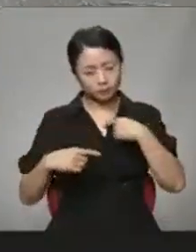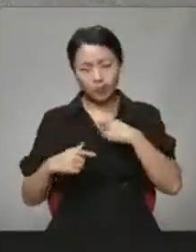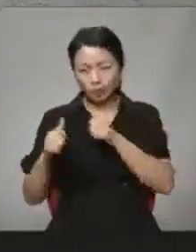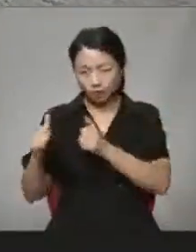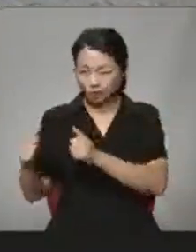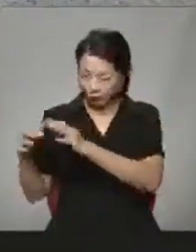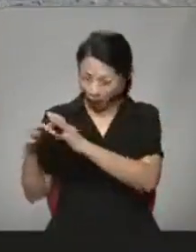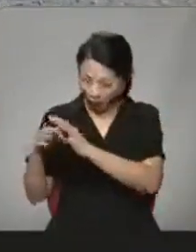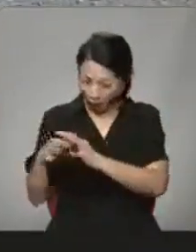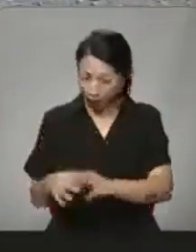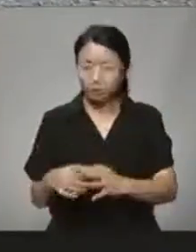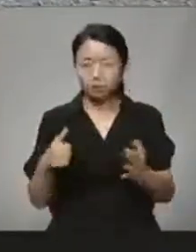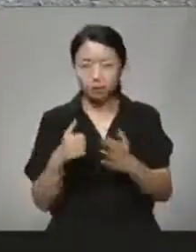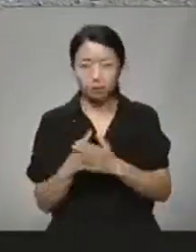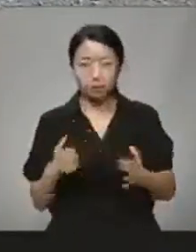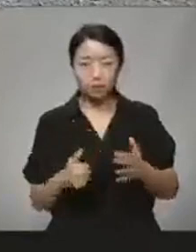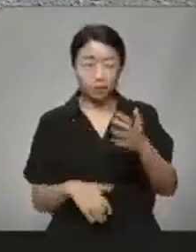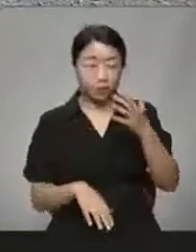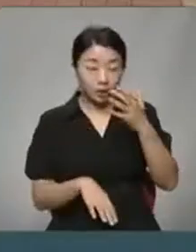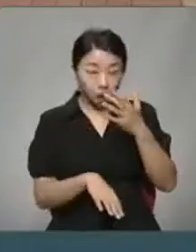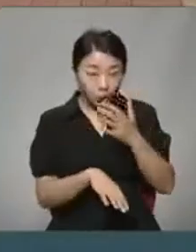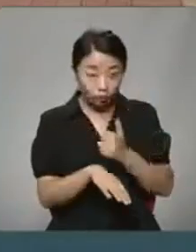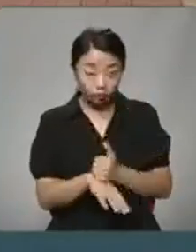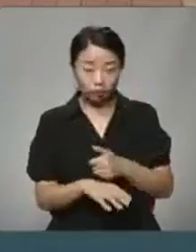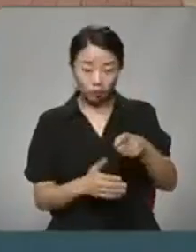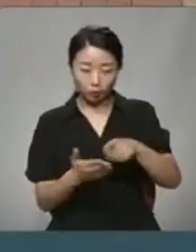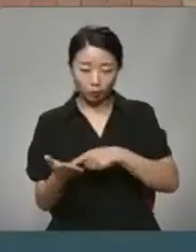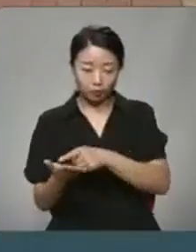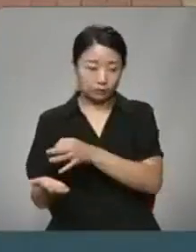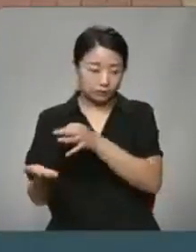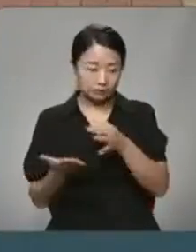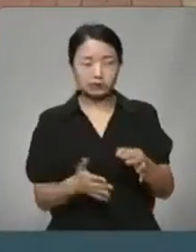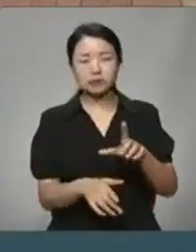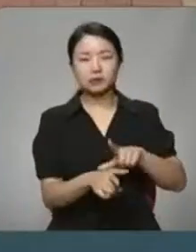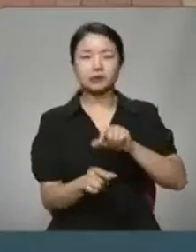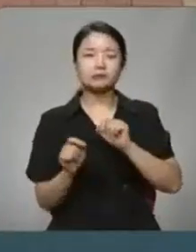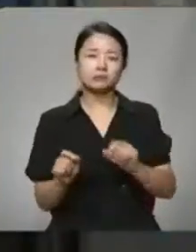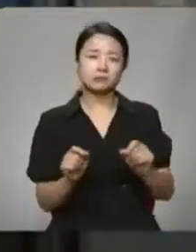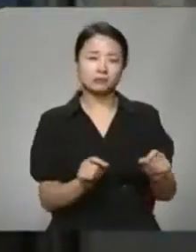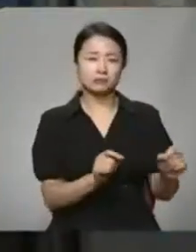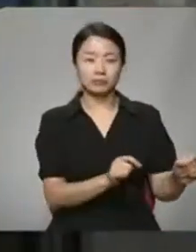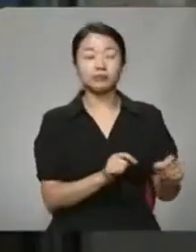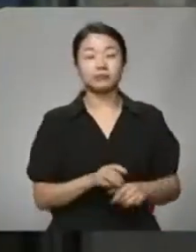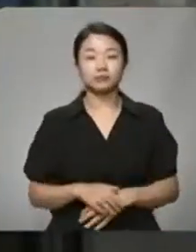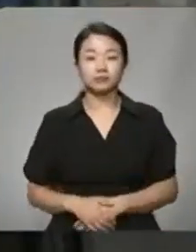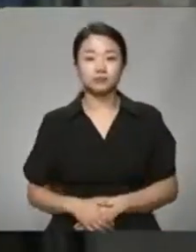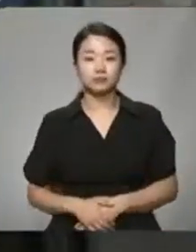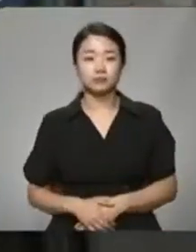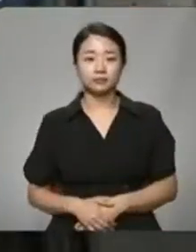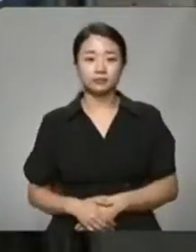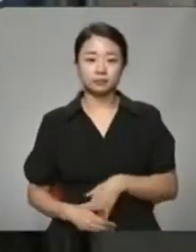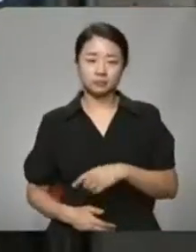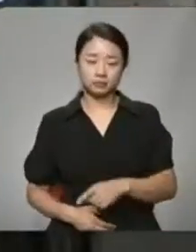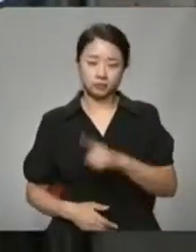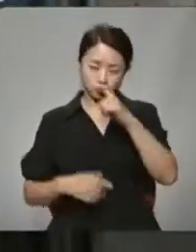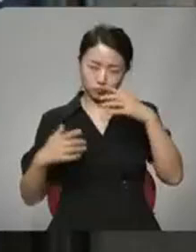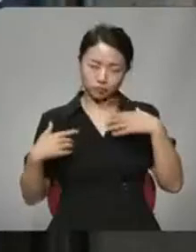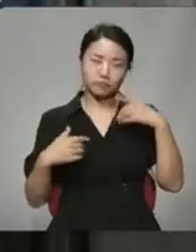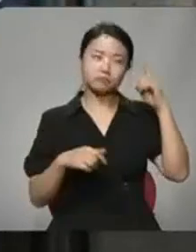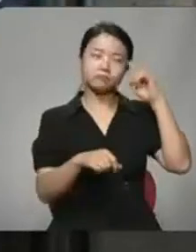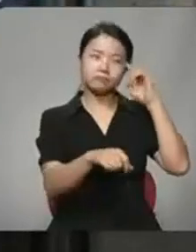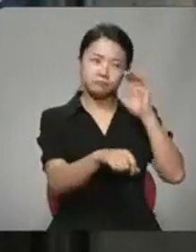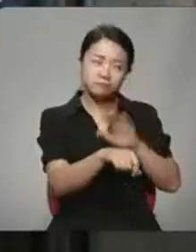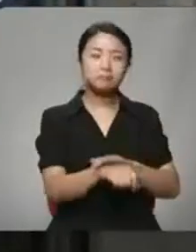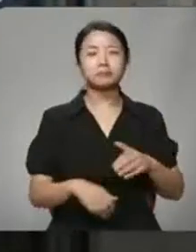소송까지 진행돼 결과적으로 최종 보상이 늦어졌다고 지적합니다. 합리적으로 판단하고 해결을